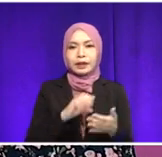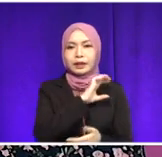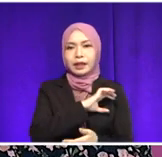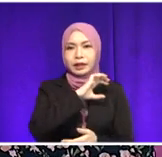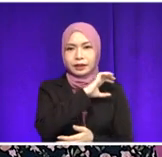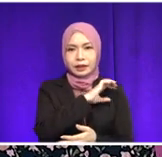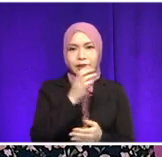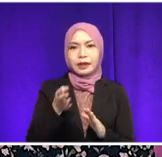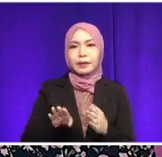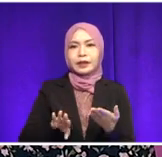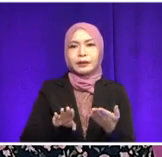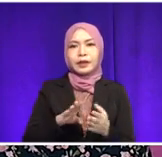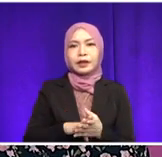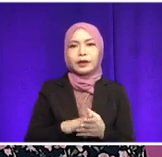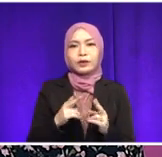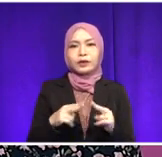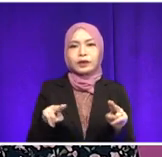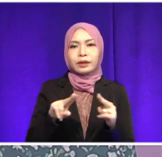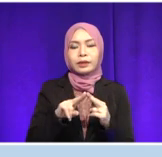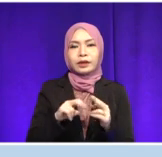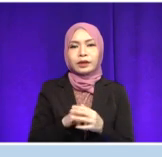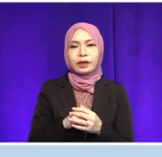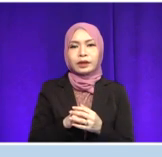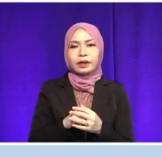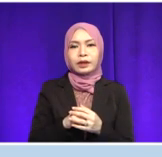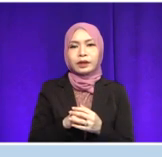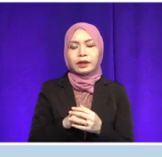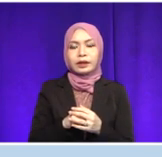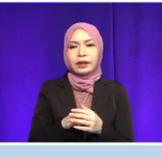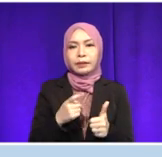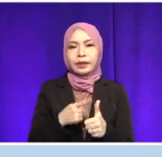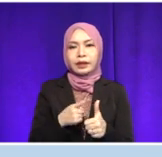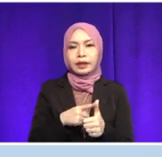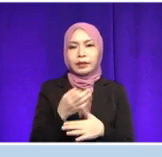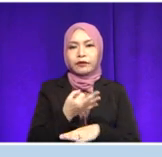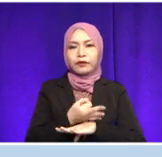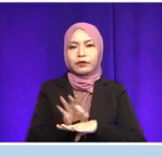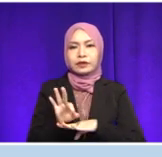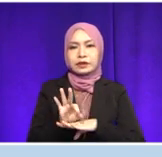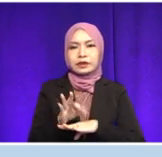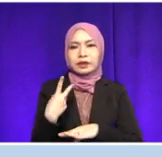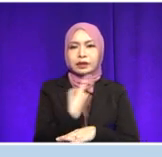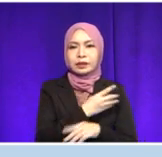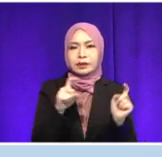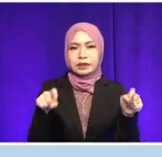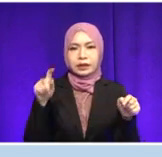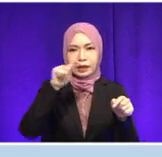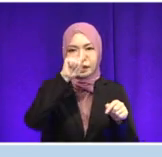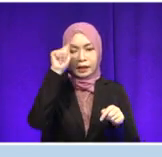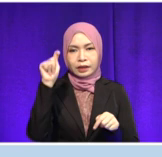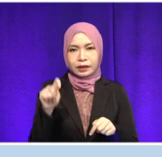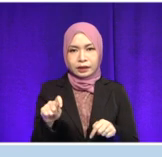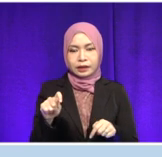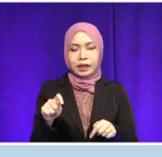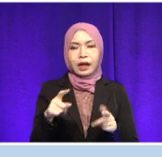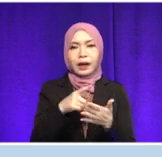apa yang kreatif ya Yang pertama adalah fungsi antara fungsi milik kita bercerita tentang fungsi ini kita mesti Tanjung Apakah